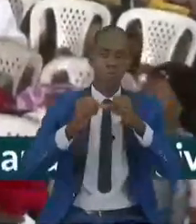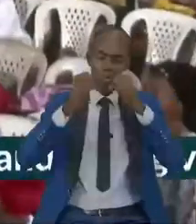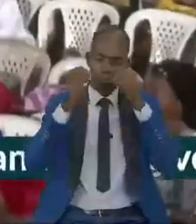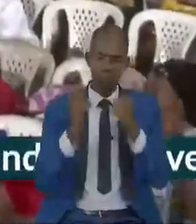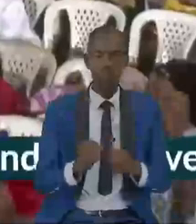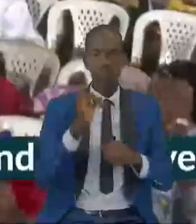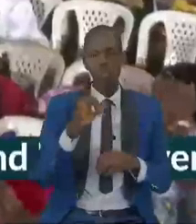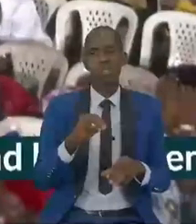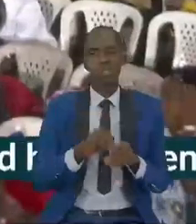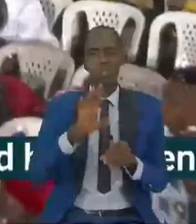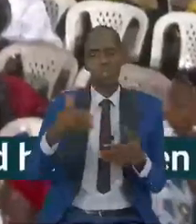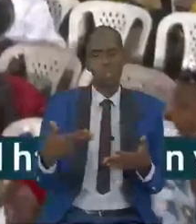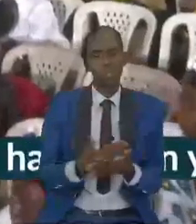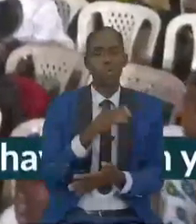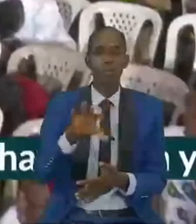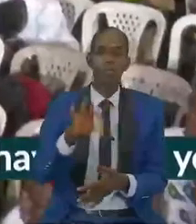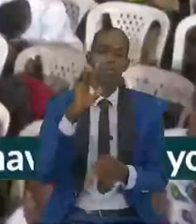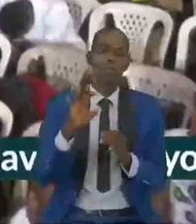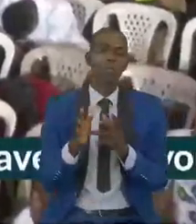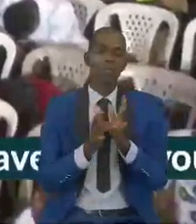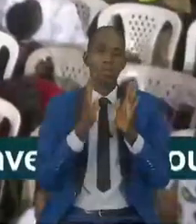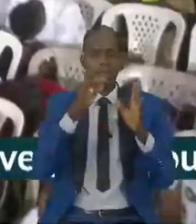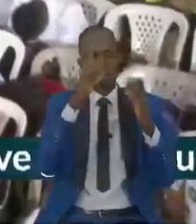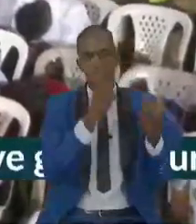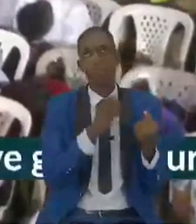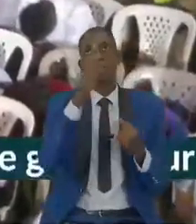suivi sur votre vie, et